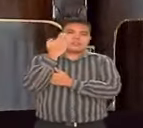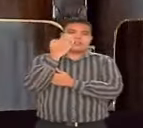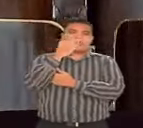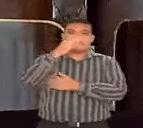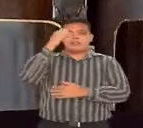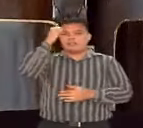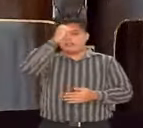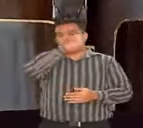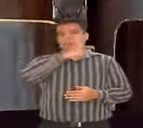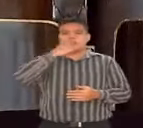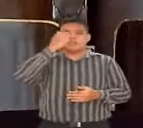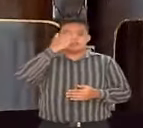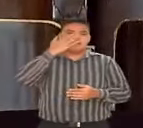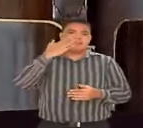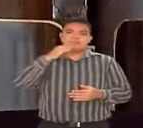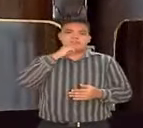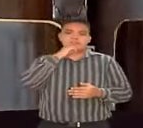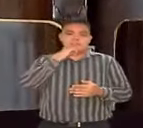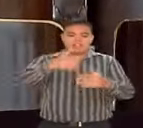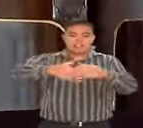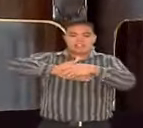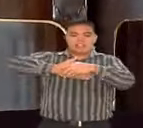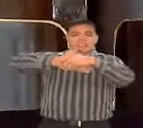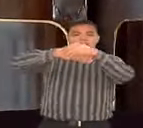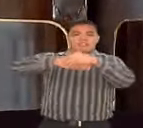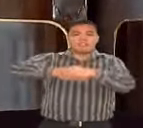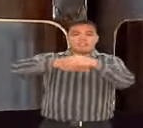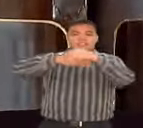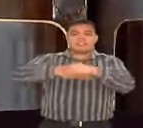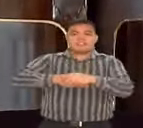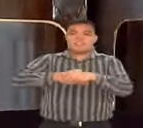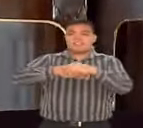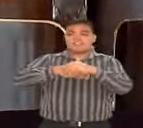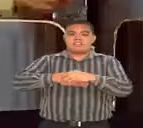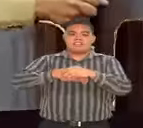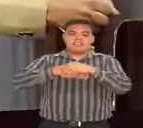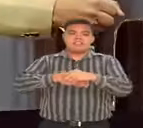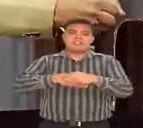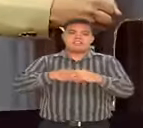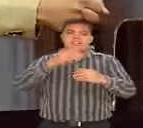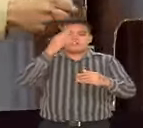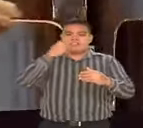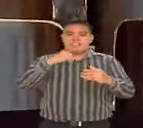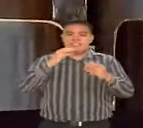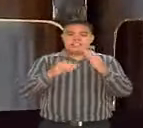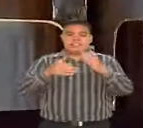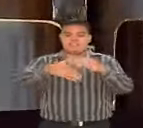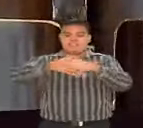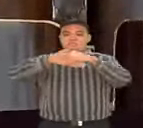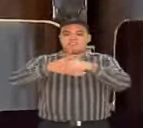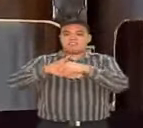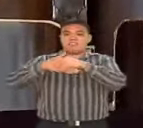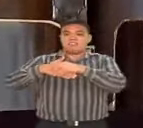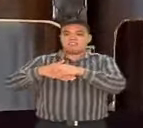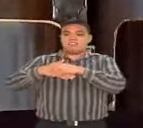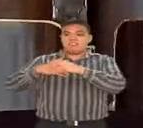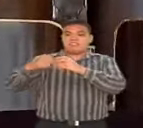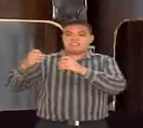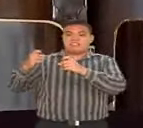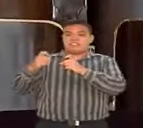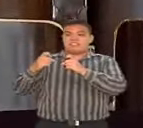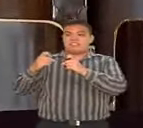Kenya, siguro ito, no? Nga di sila mulamano. Kaya kung mulamano sila, ang